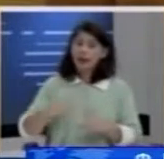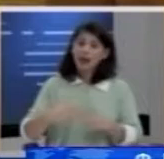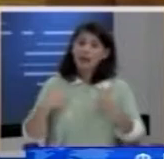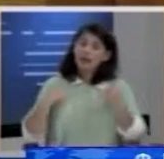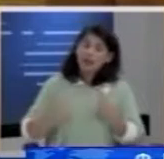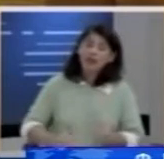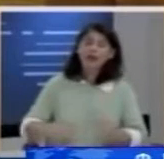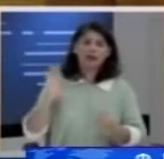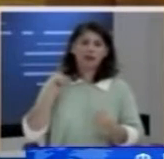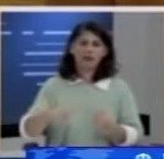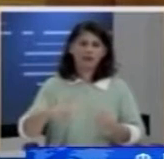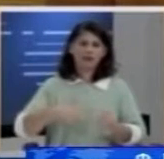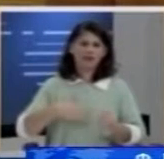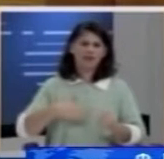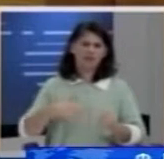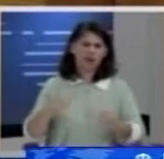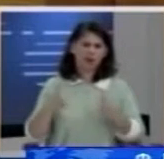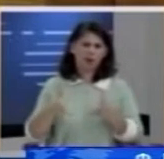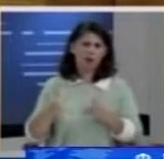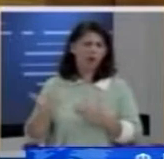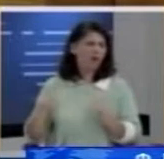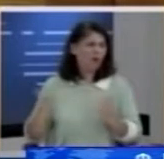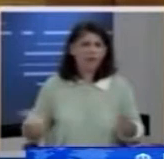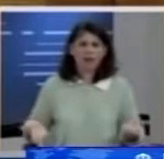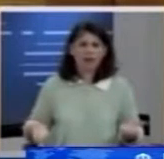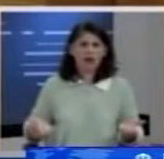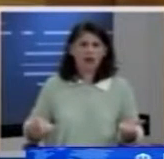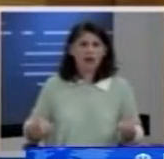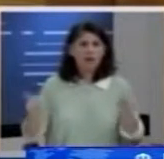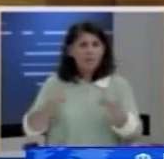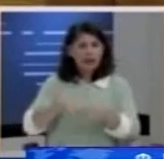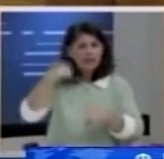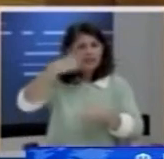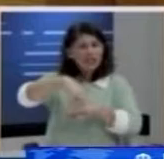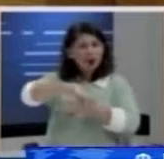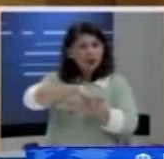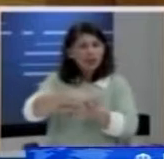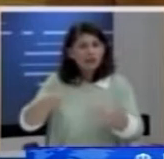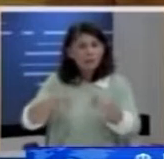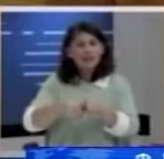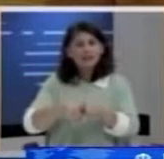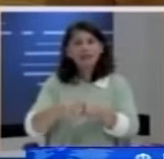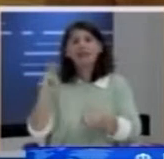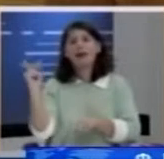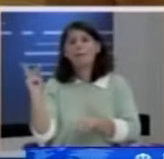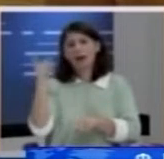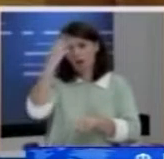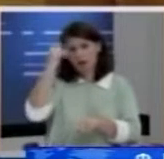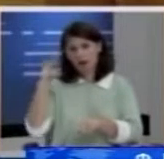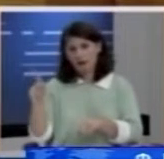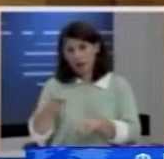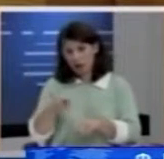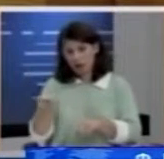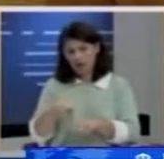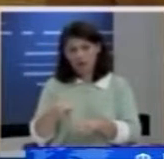άλλο αυτή τη φαρσοκομωδία που έχετε σκηνοθετήσει μαζί με τον κύριο Καμένο. Και θέλω να πω και